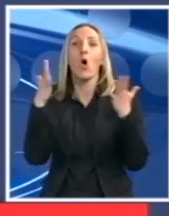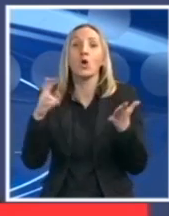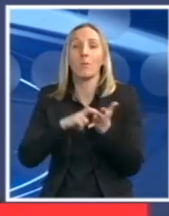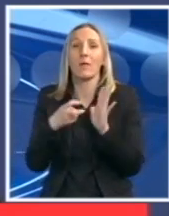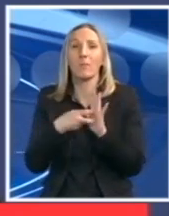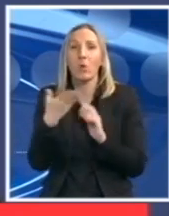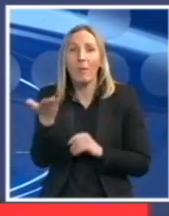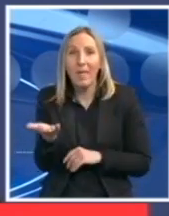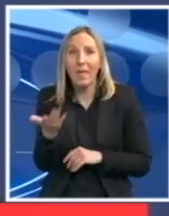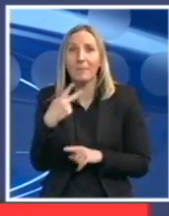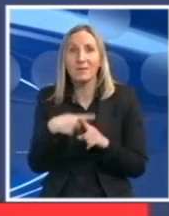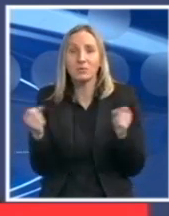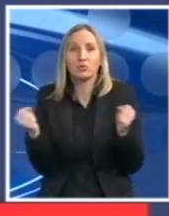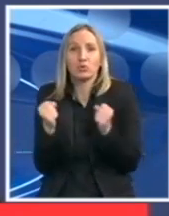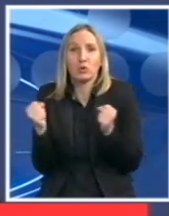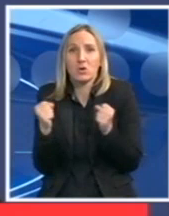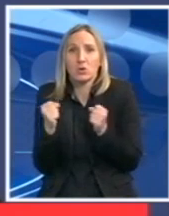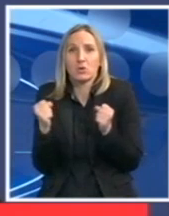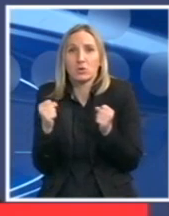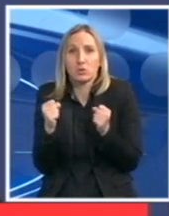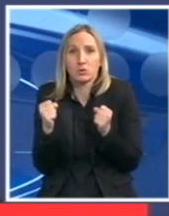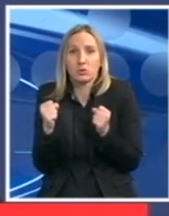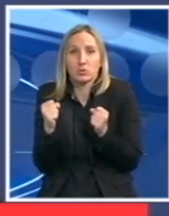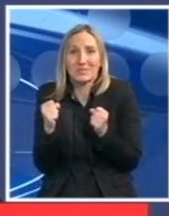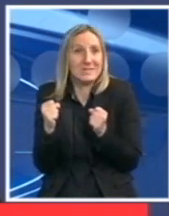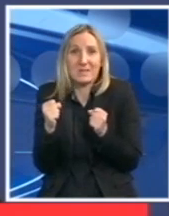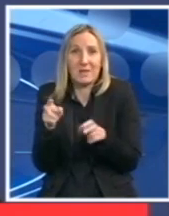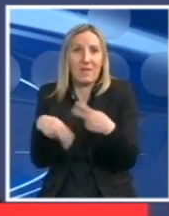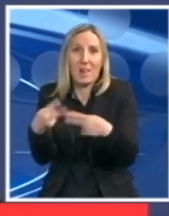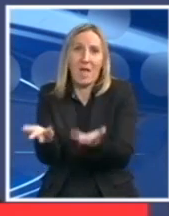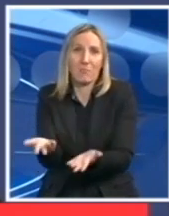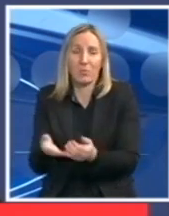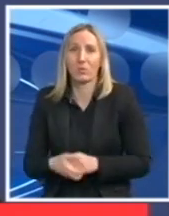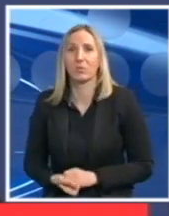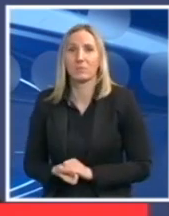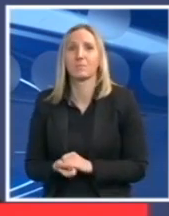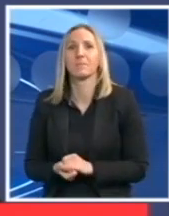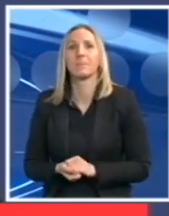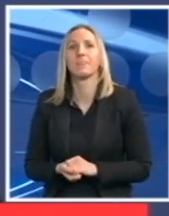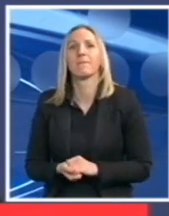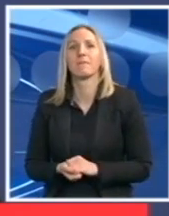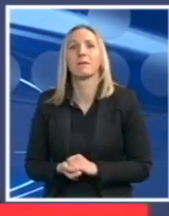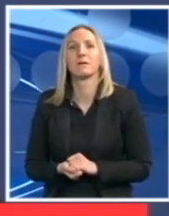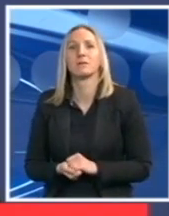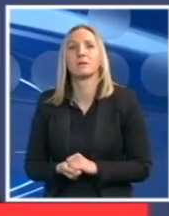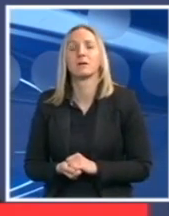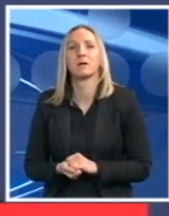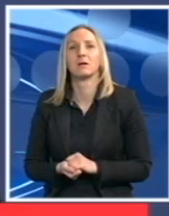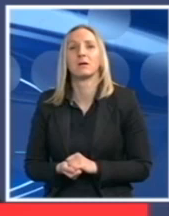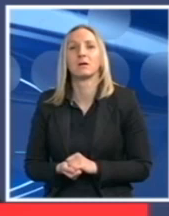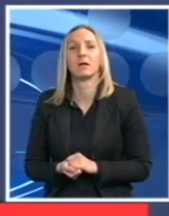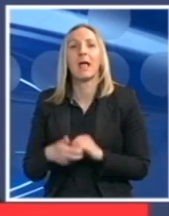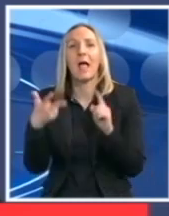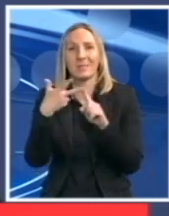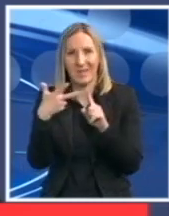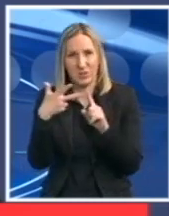što zimu provode kako provode. Treće pitanje je vezano, znate